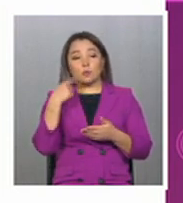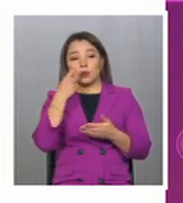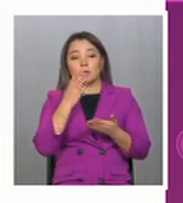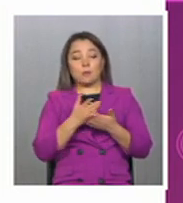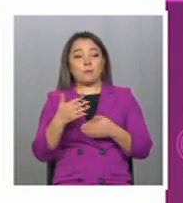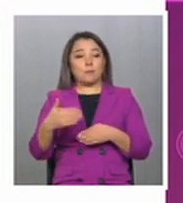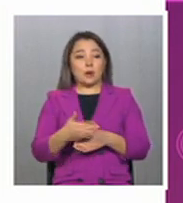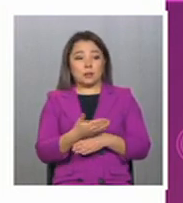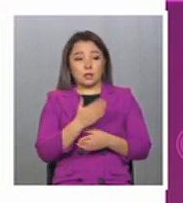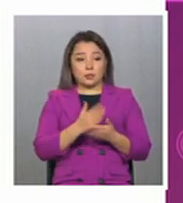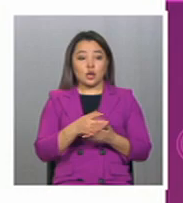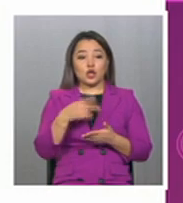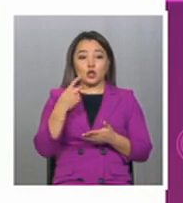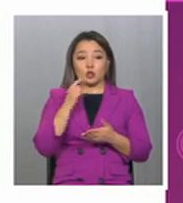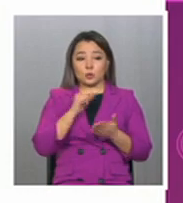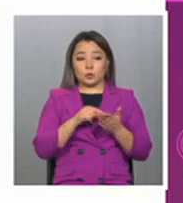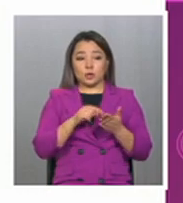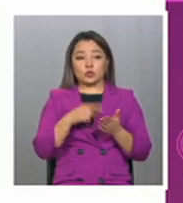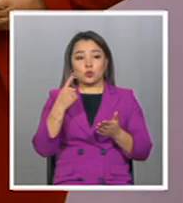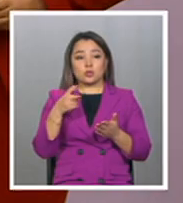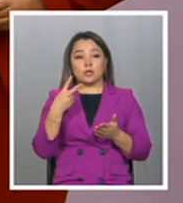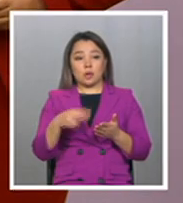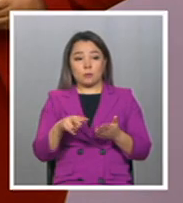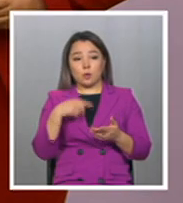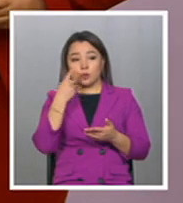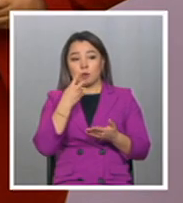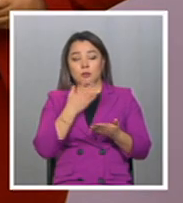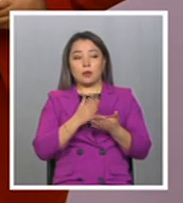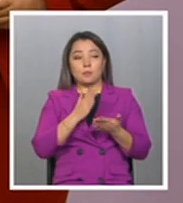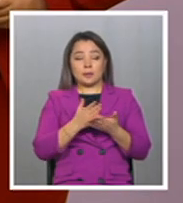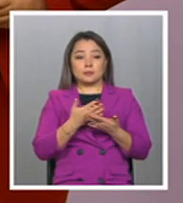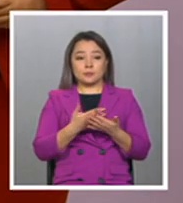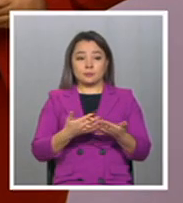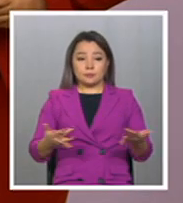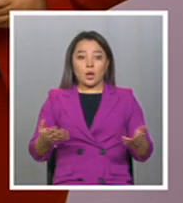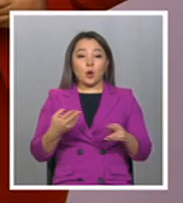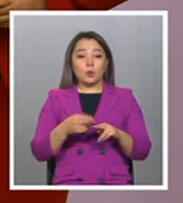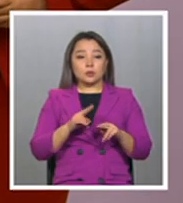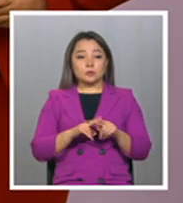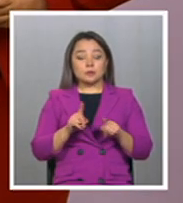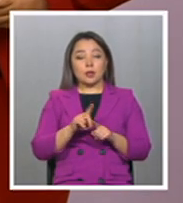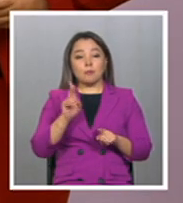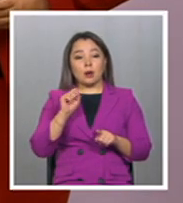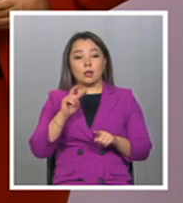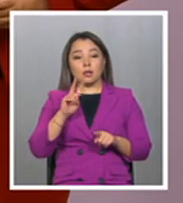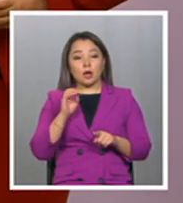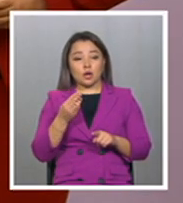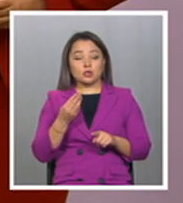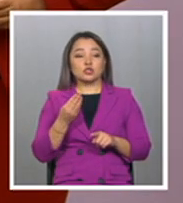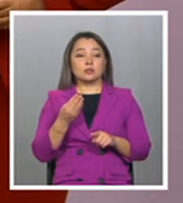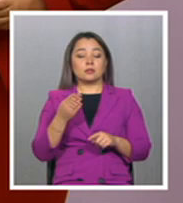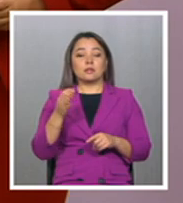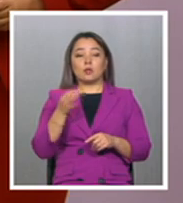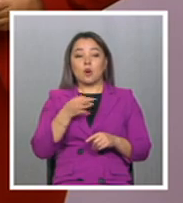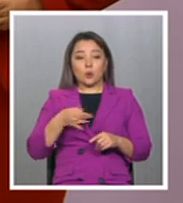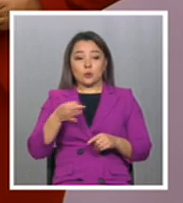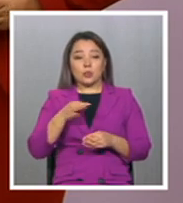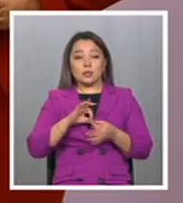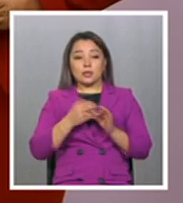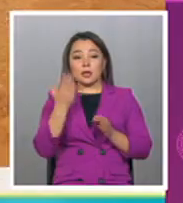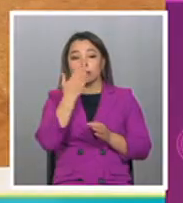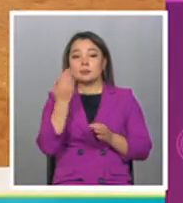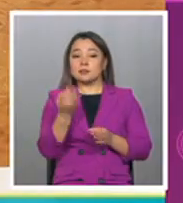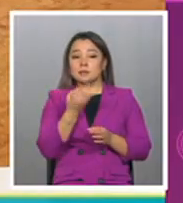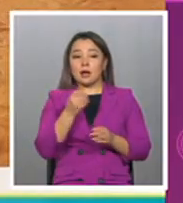ал құстардың 120 түрі бар. Ендеше балалар, осы Балқаш көлі туралы бейне материалды бірге